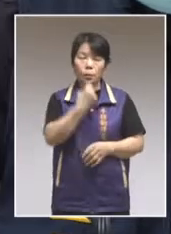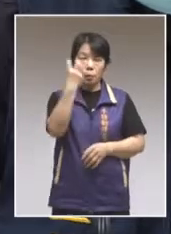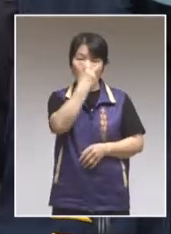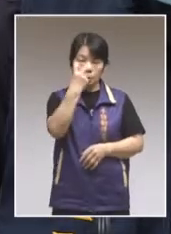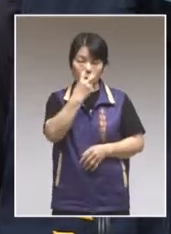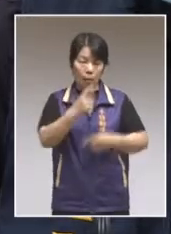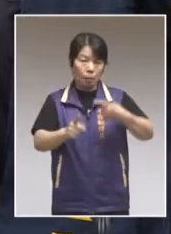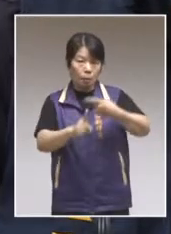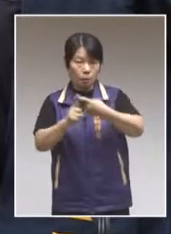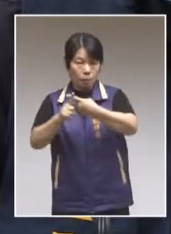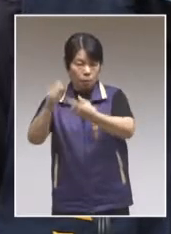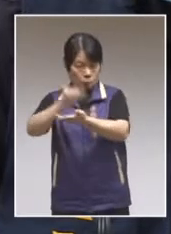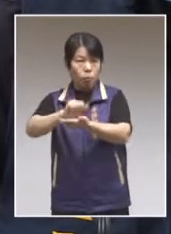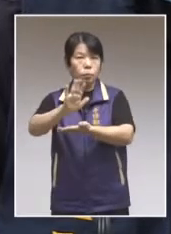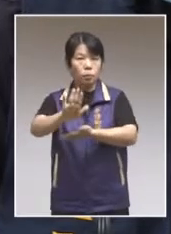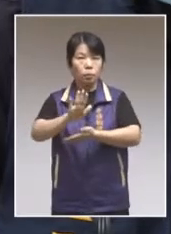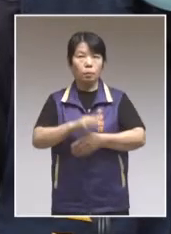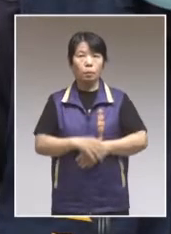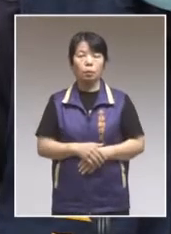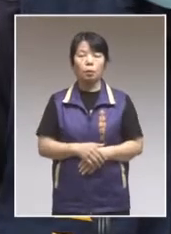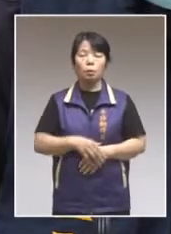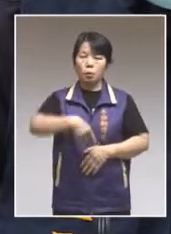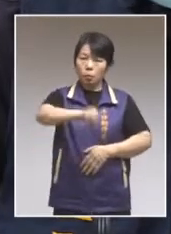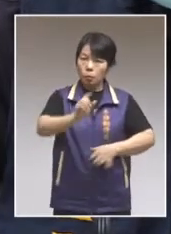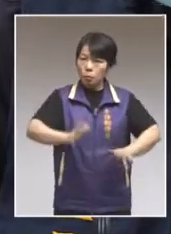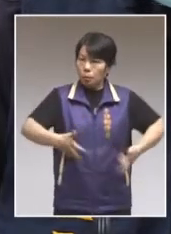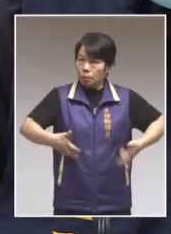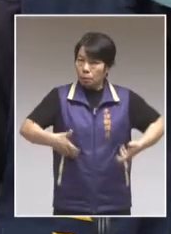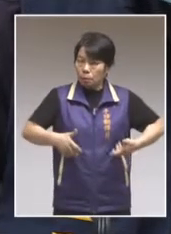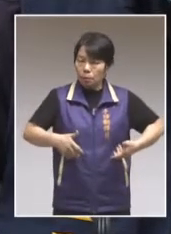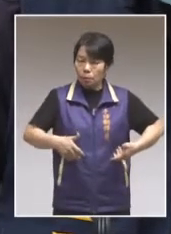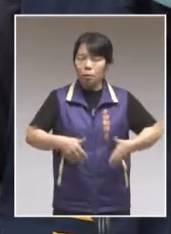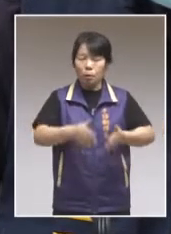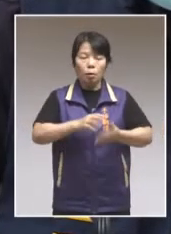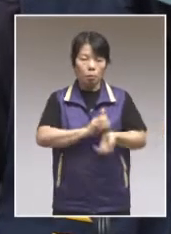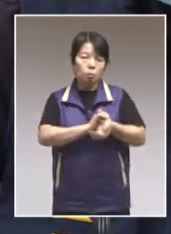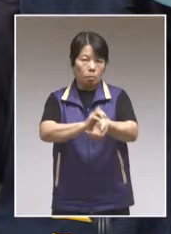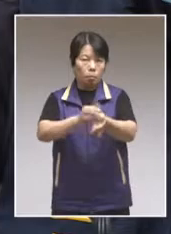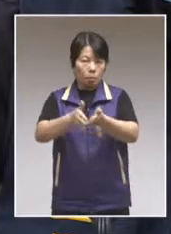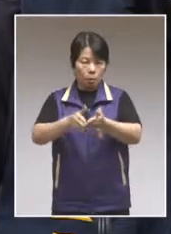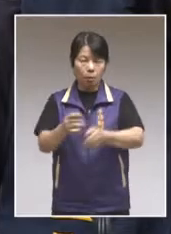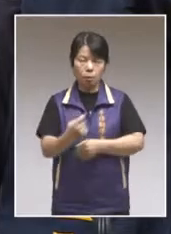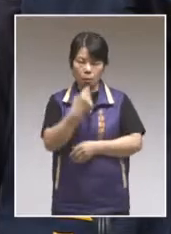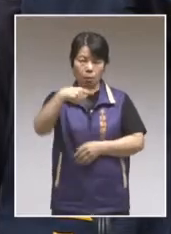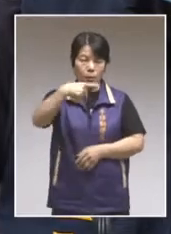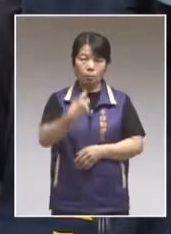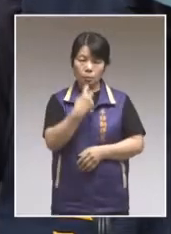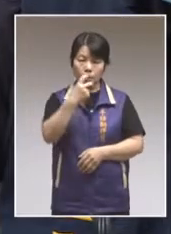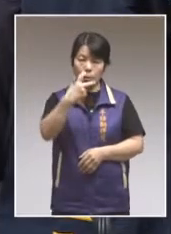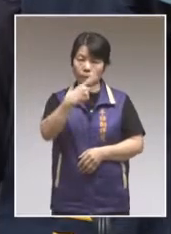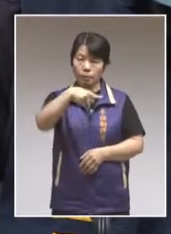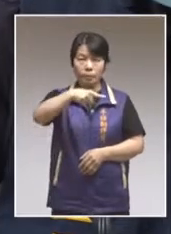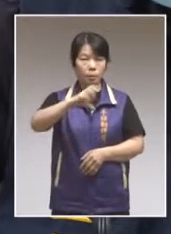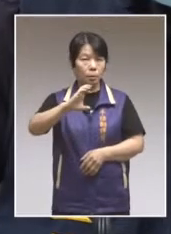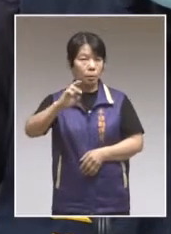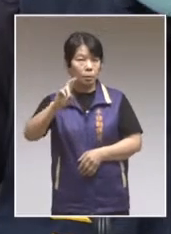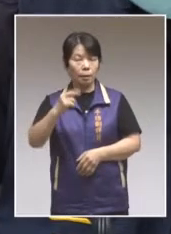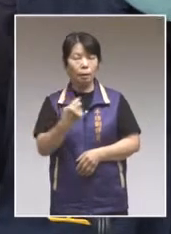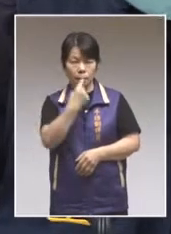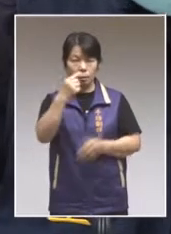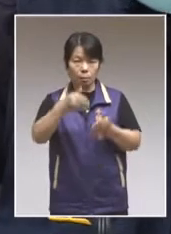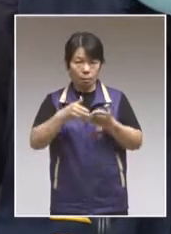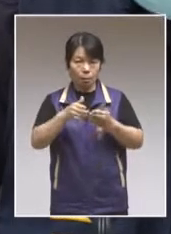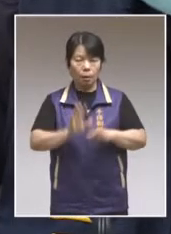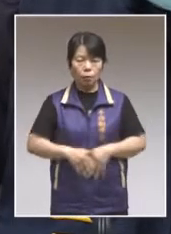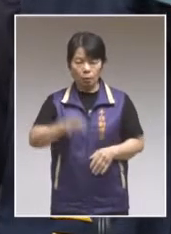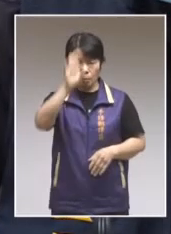快筛阳性的一个状况那到急诊去要求就医采检 PCR 或者是已经本身有上呼吸道